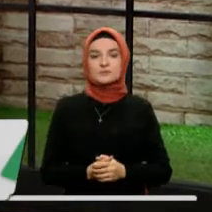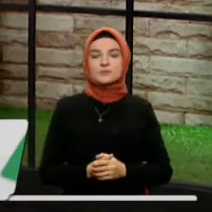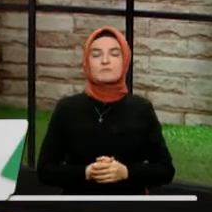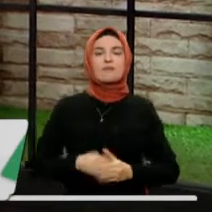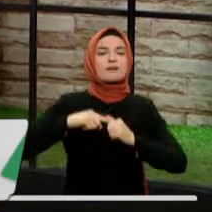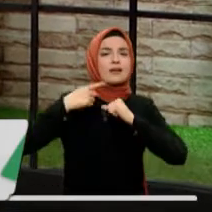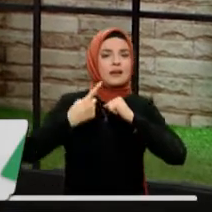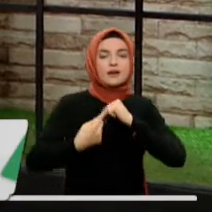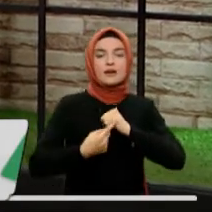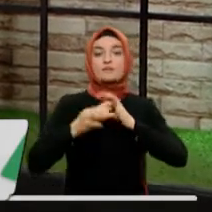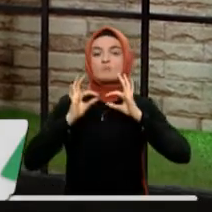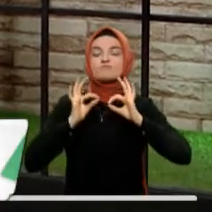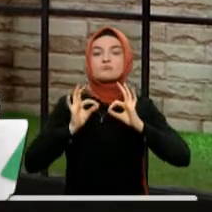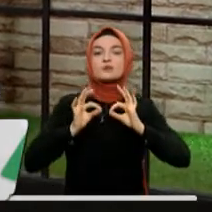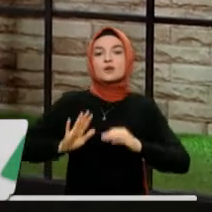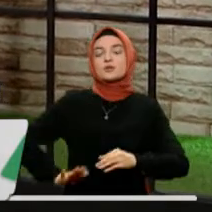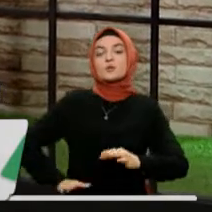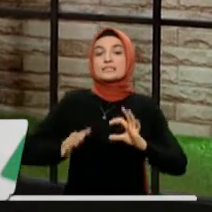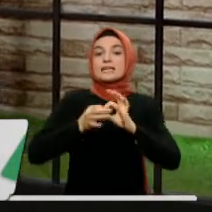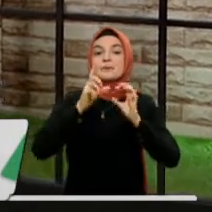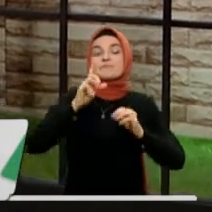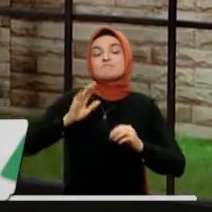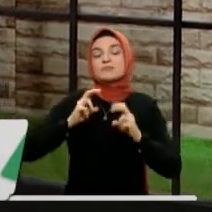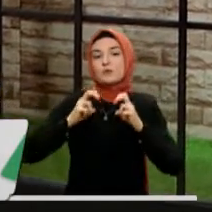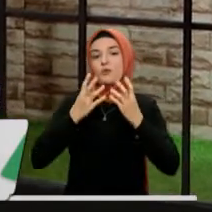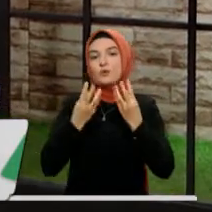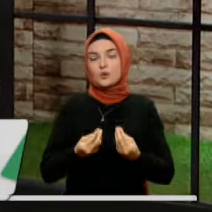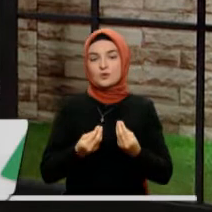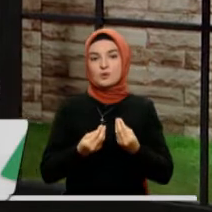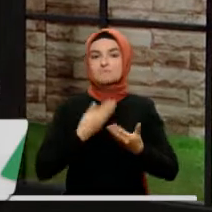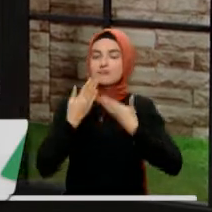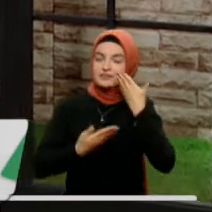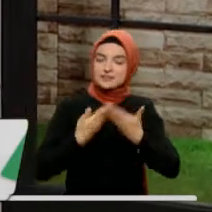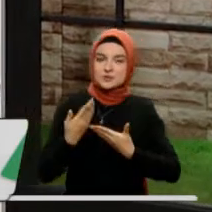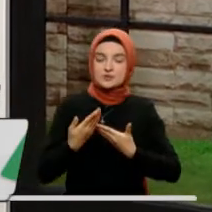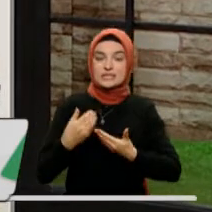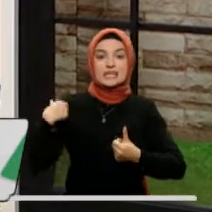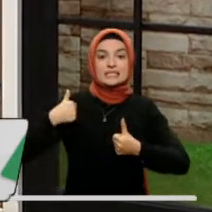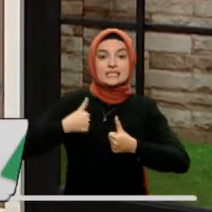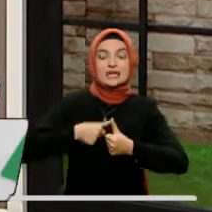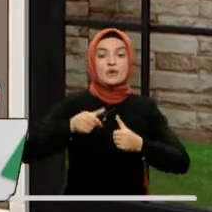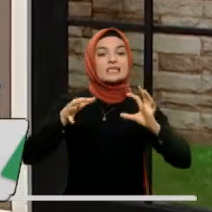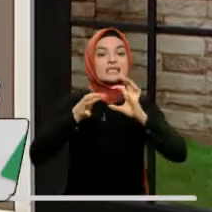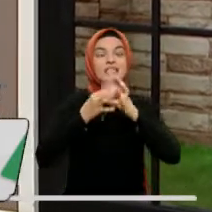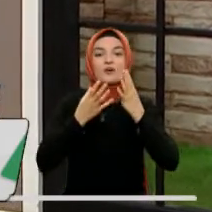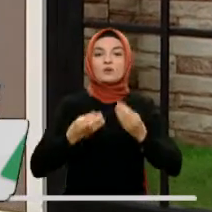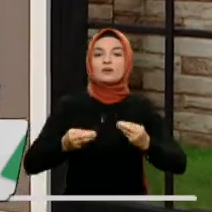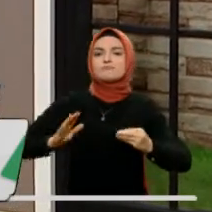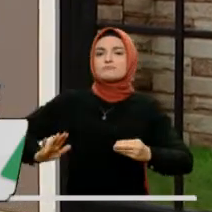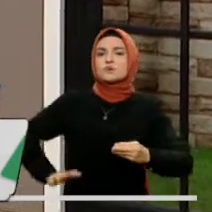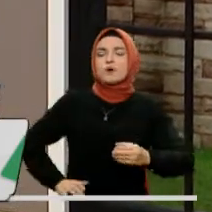Her haftamıza mutlaka çocuklarımızla ilgili bir konuyu işlemek istiyoruz, ele almak istiyoruz. Yine onlarla ilgili olarak çocuklarda